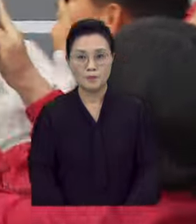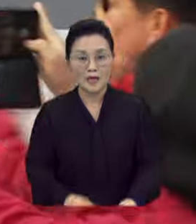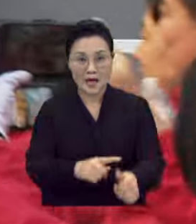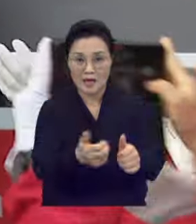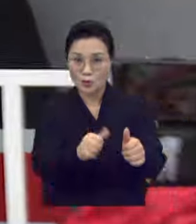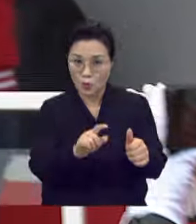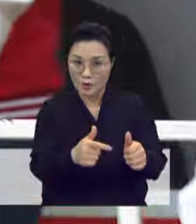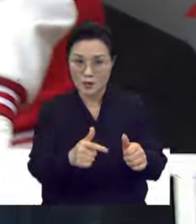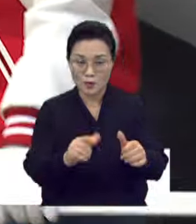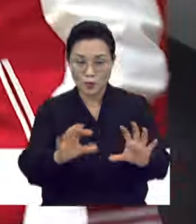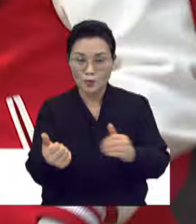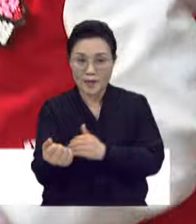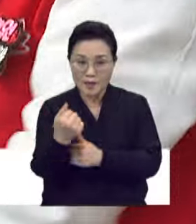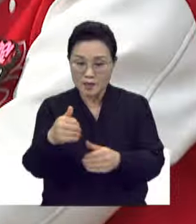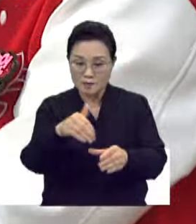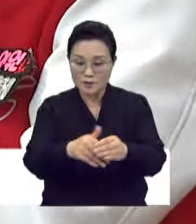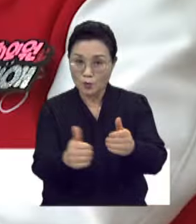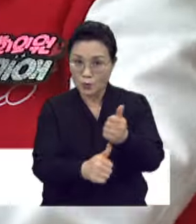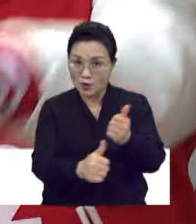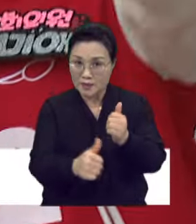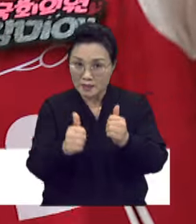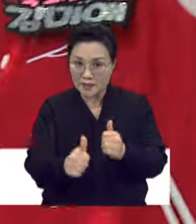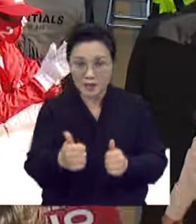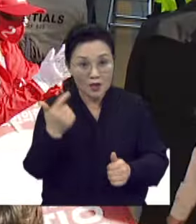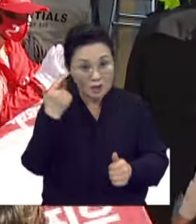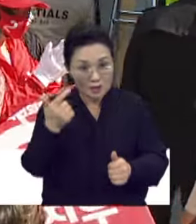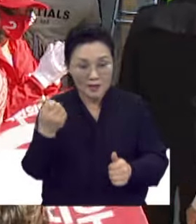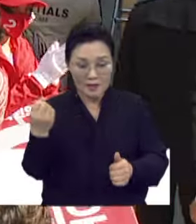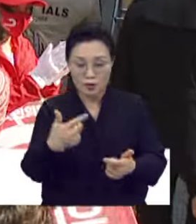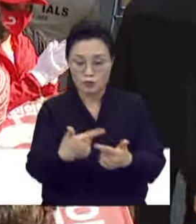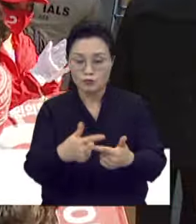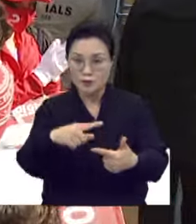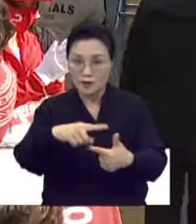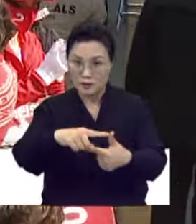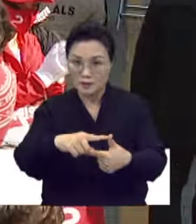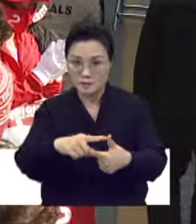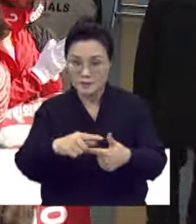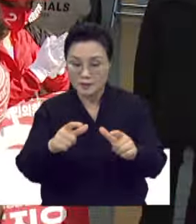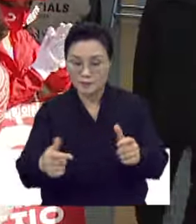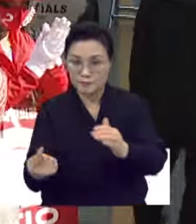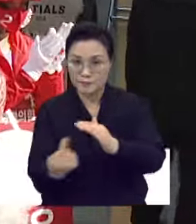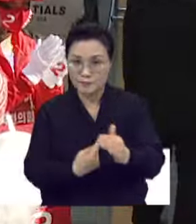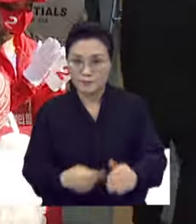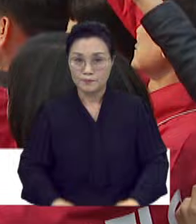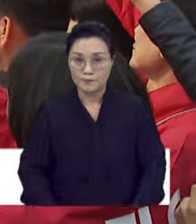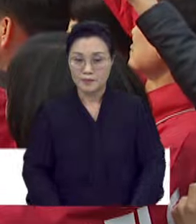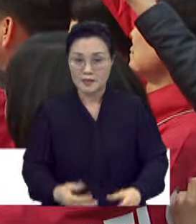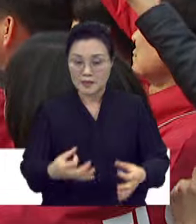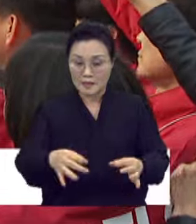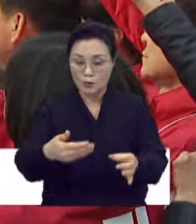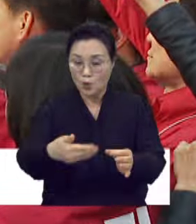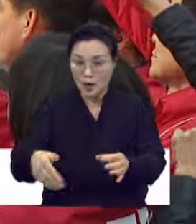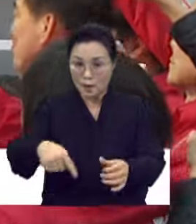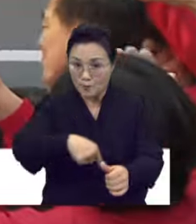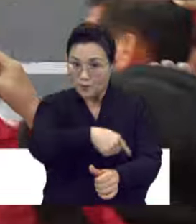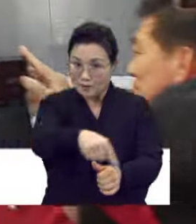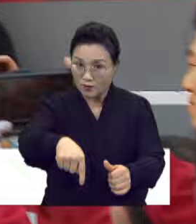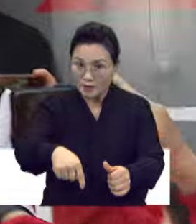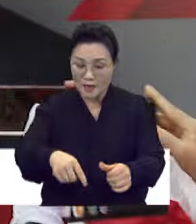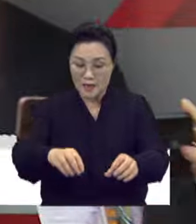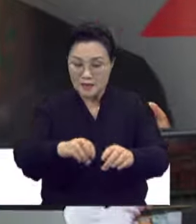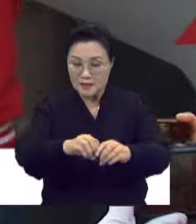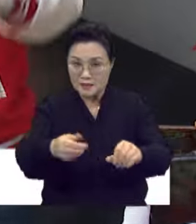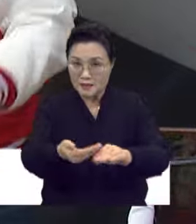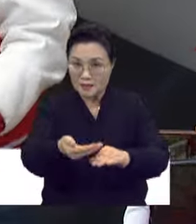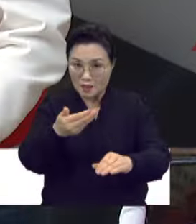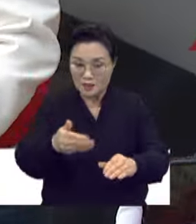한동훈 국민의힘 총괄선대위원장이 엿새 만에 PK 지역을 다시 찾았습니다. 낙동강 벨트의 한 축인 사상에서